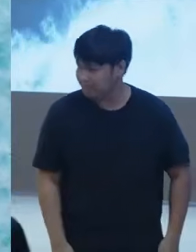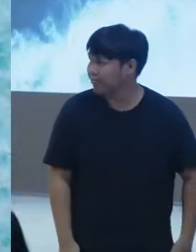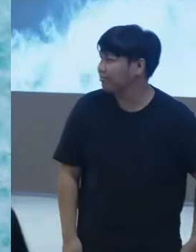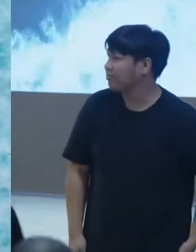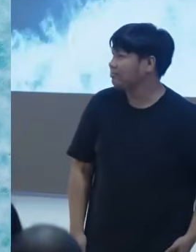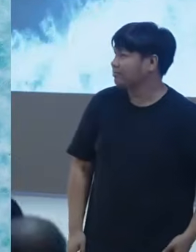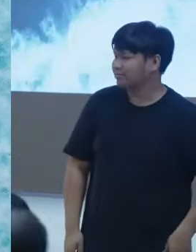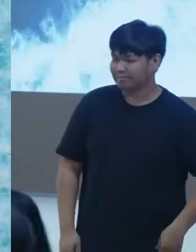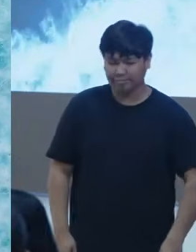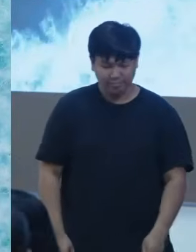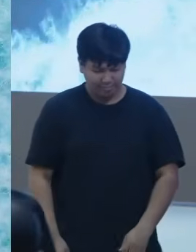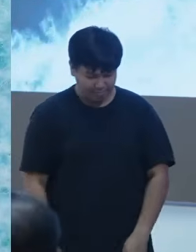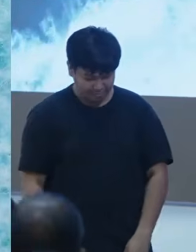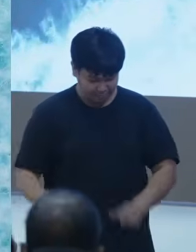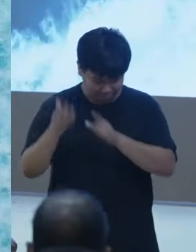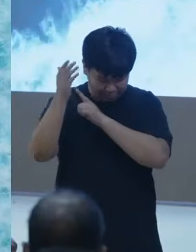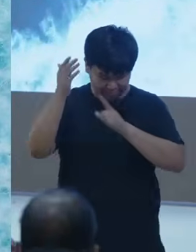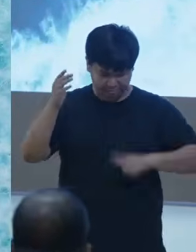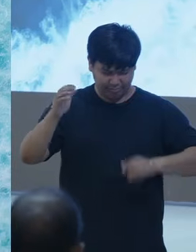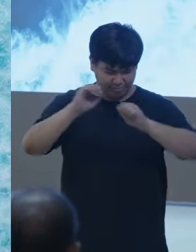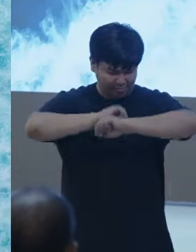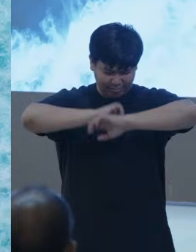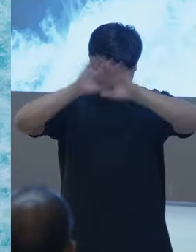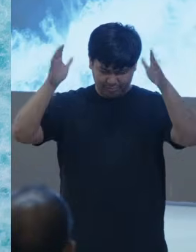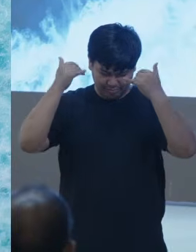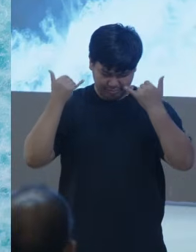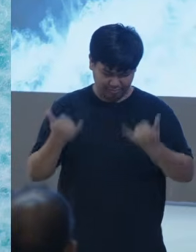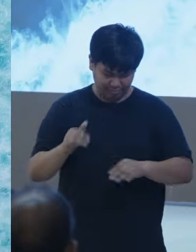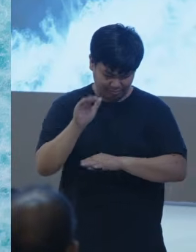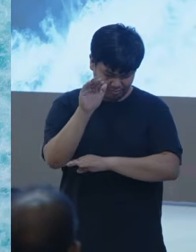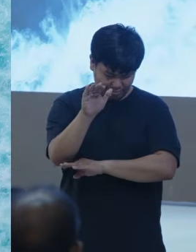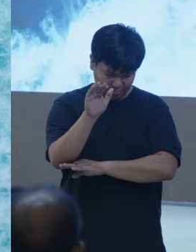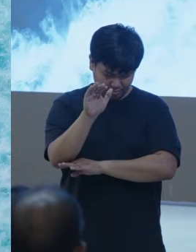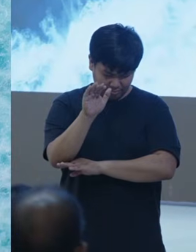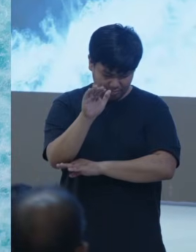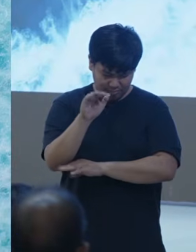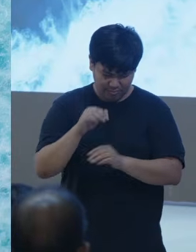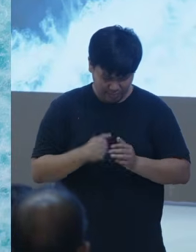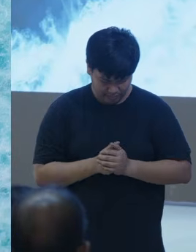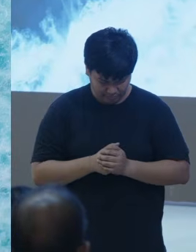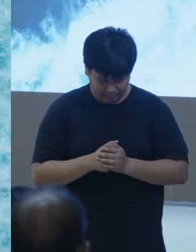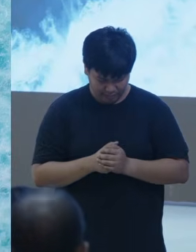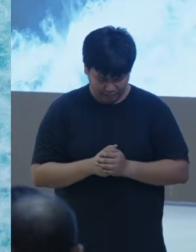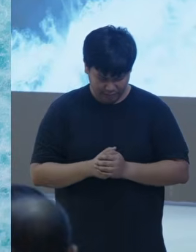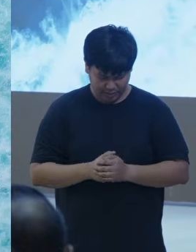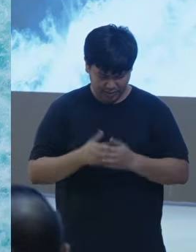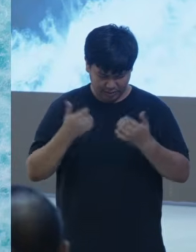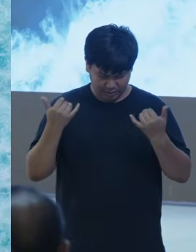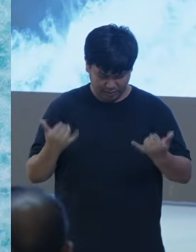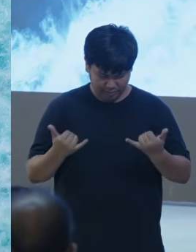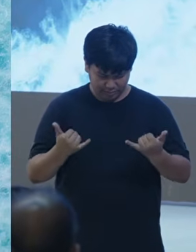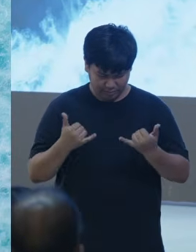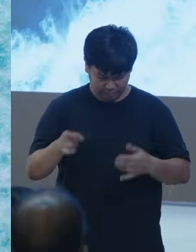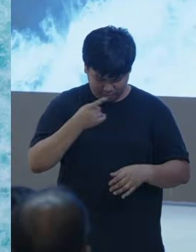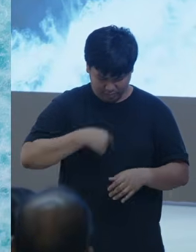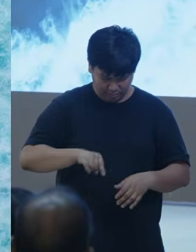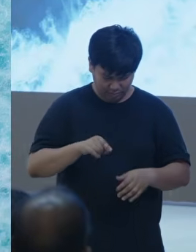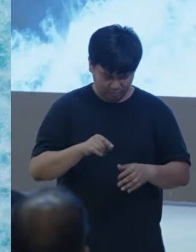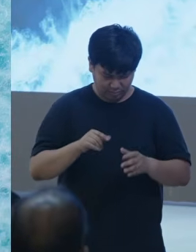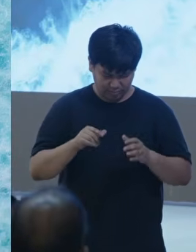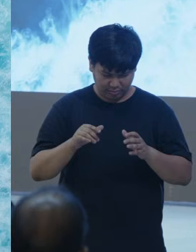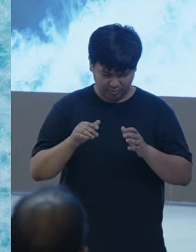Panginoon, napakalinaw po ng iyong panawagan sa amin ngayong hapong ito, na sa pagpapatawad ng aming